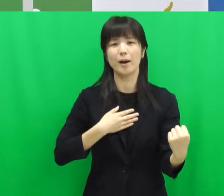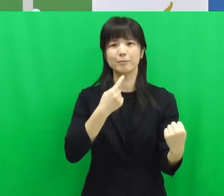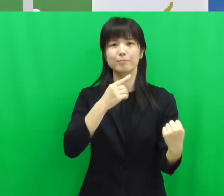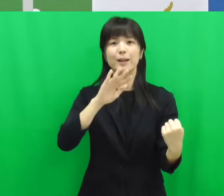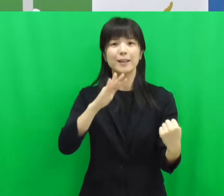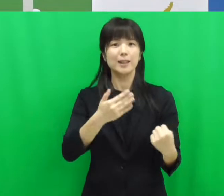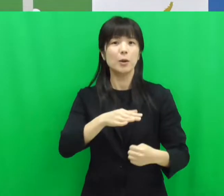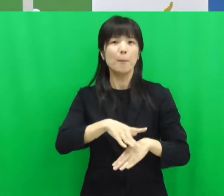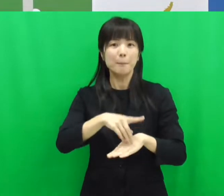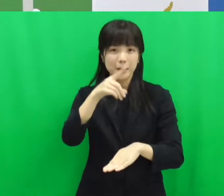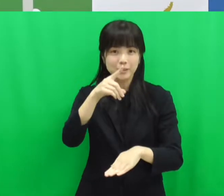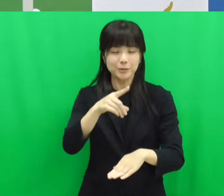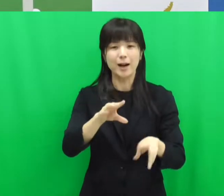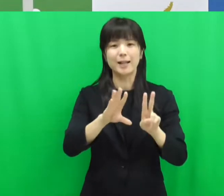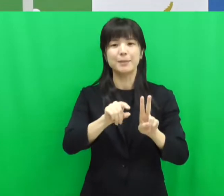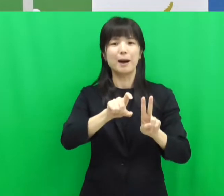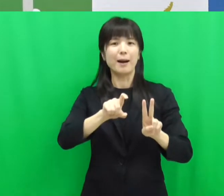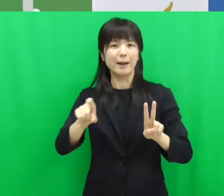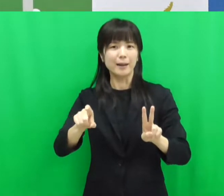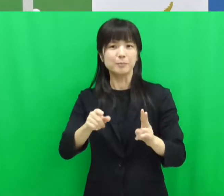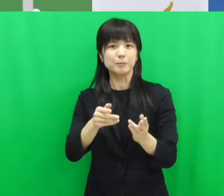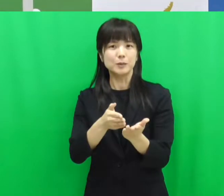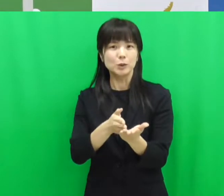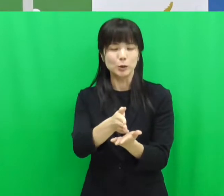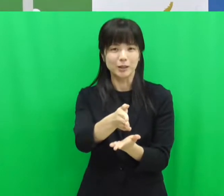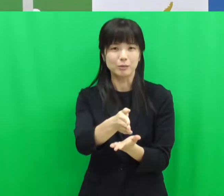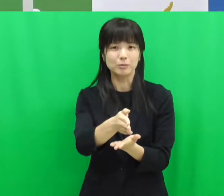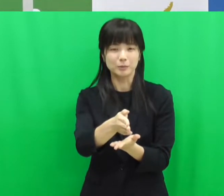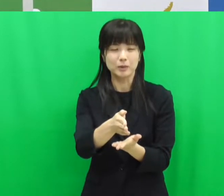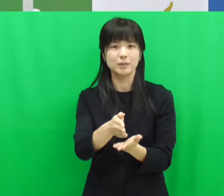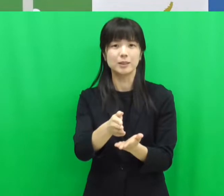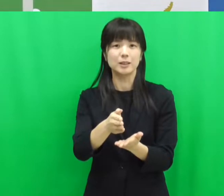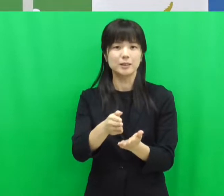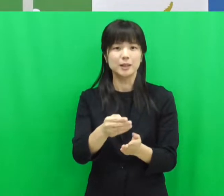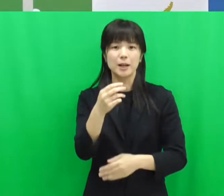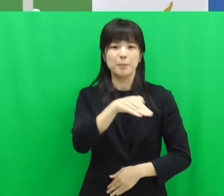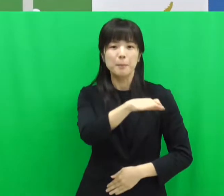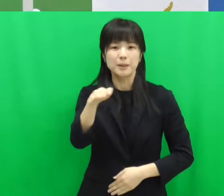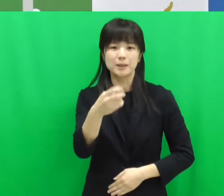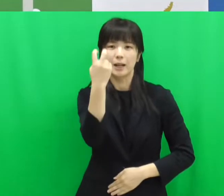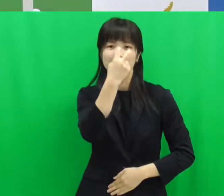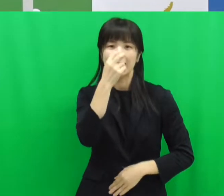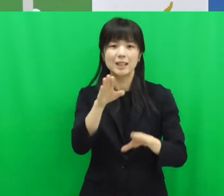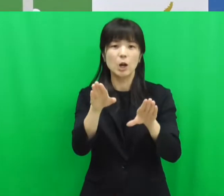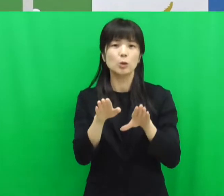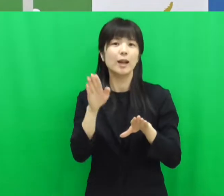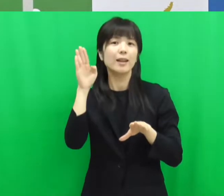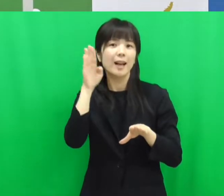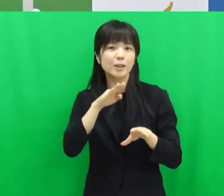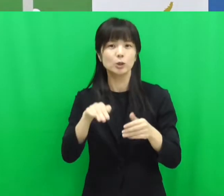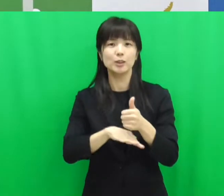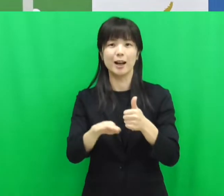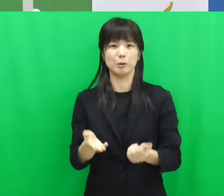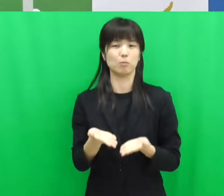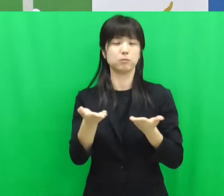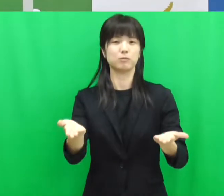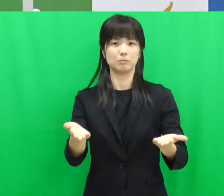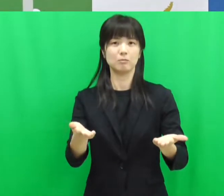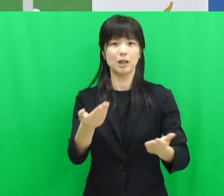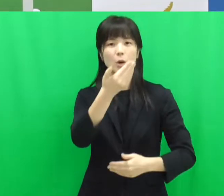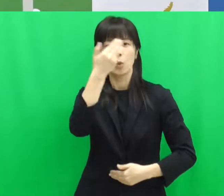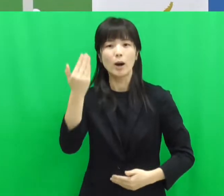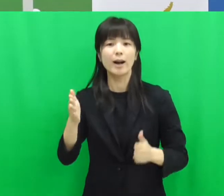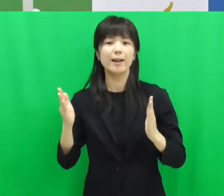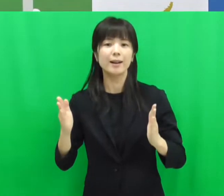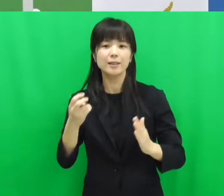成からということで、少しでもその検査を受けるハードルを下げてですね、早めに若いうちに検査を受けてい